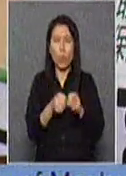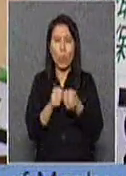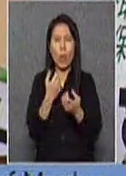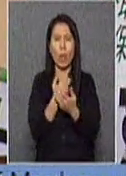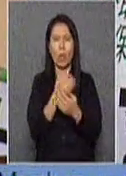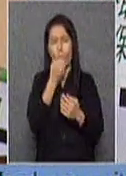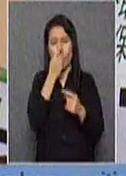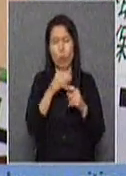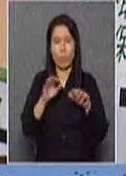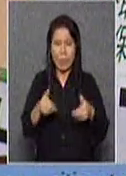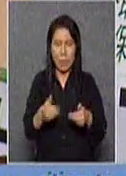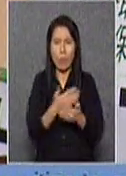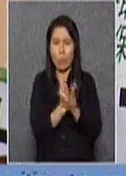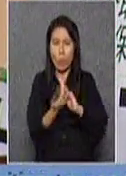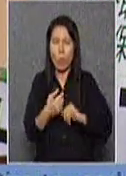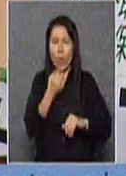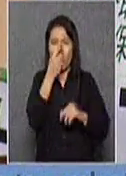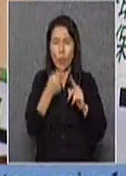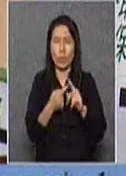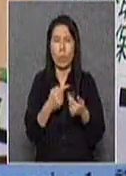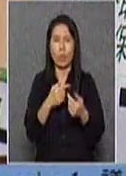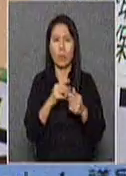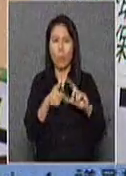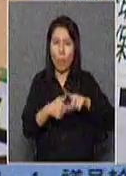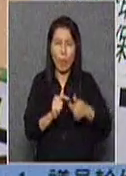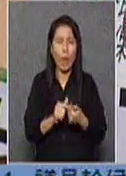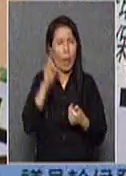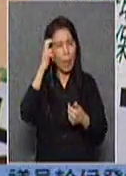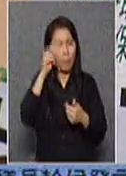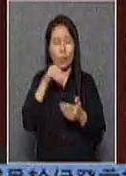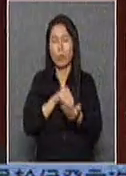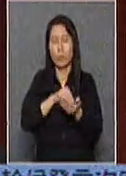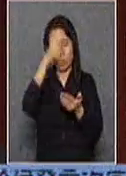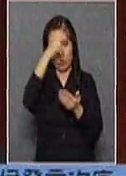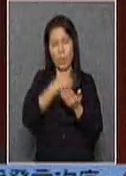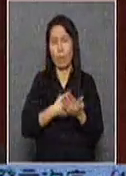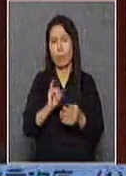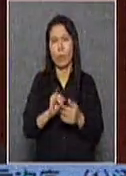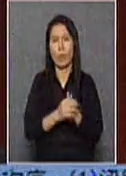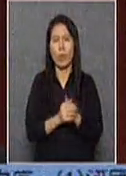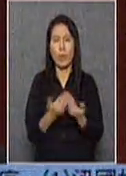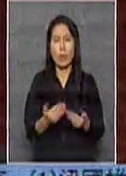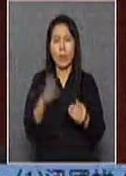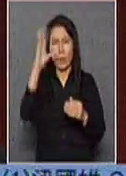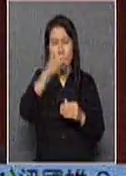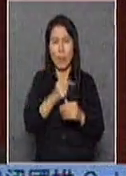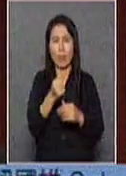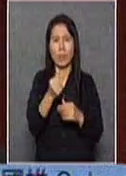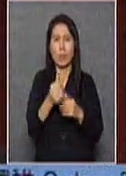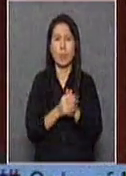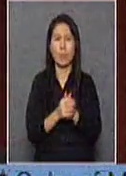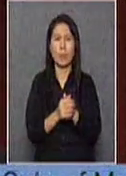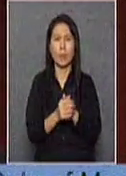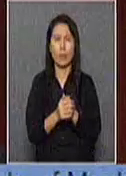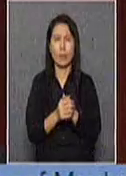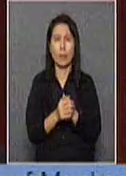香港利益、損害香港市民的一些措施和一些決策。 現在距離晚上十時呢是